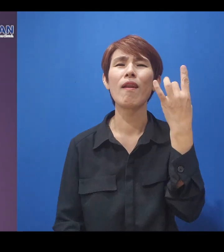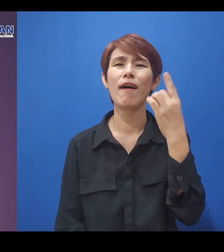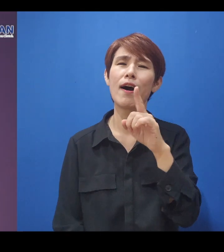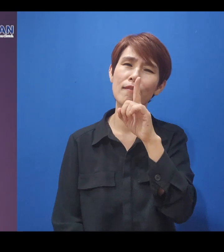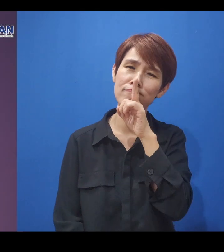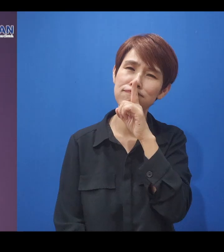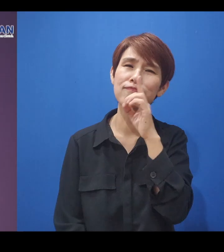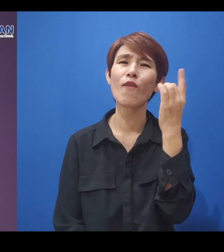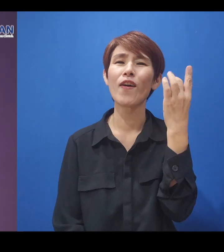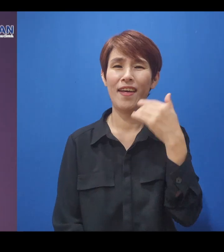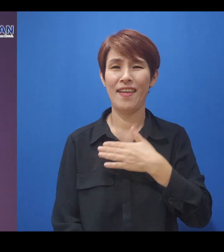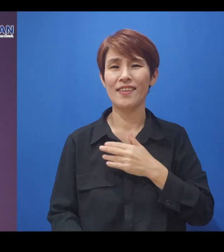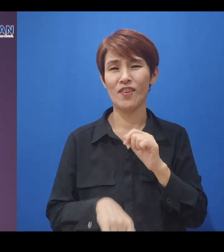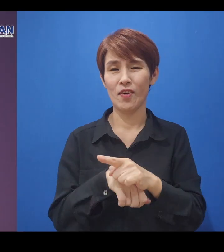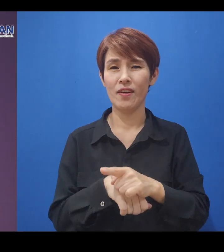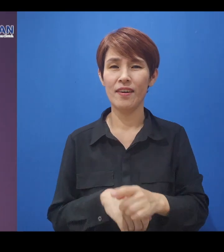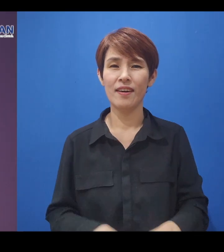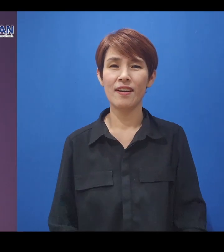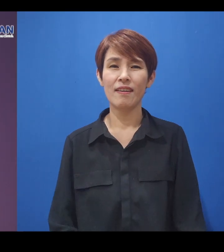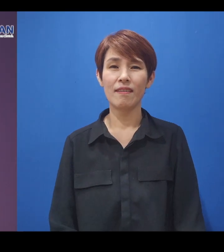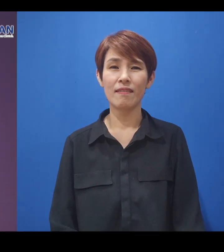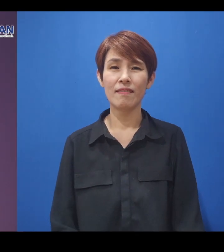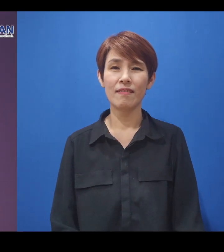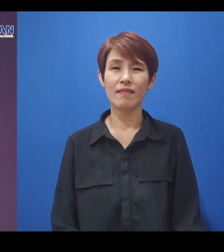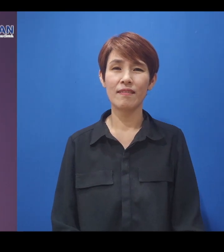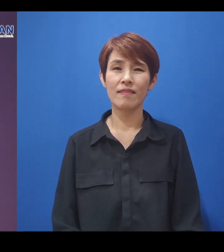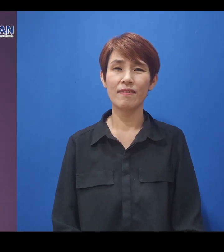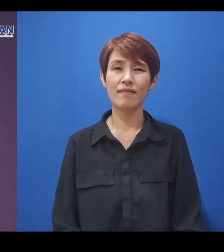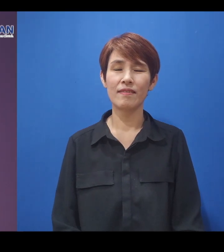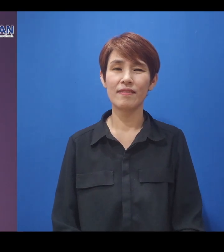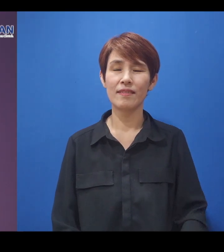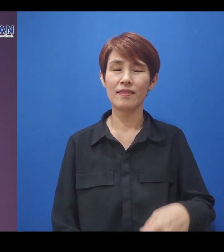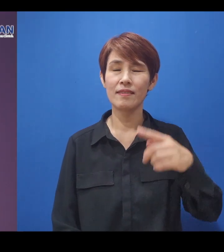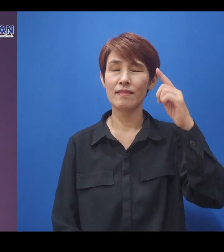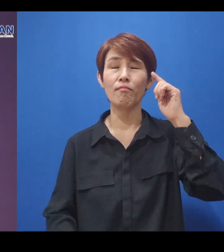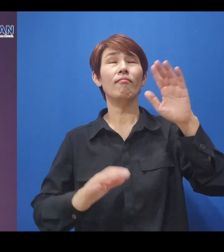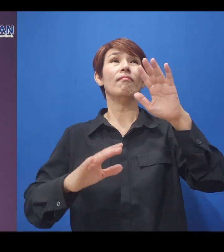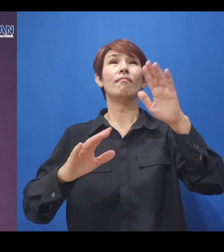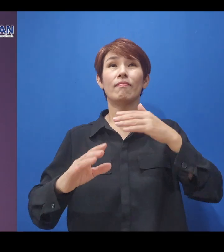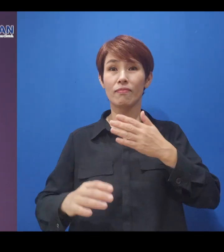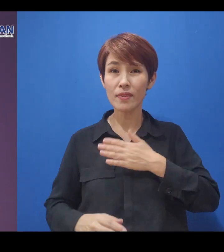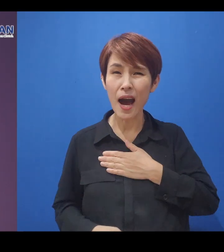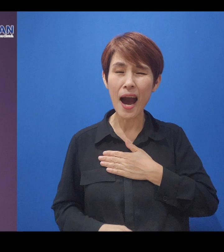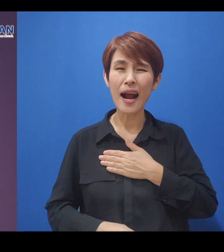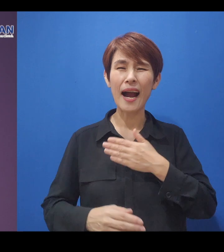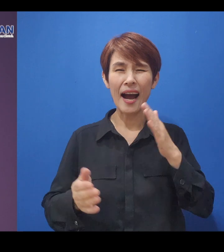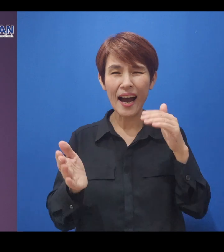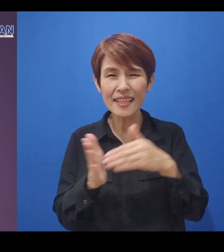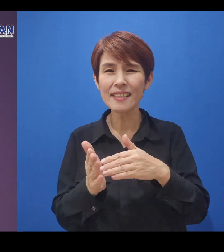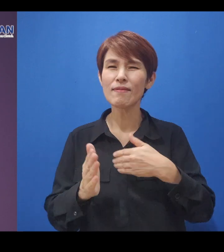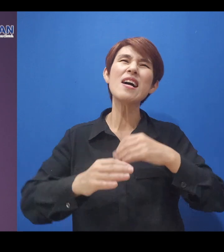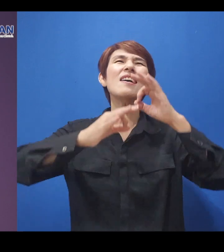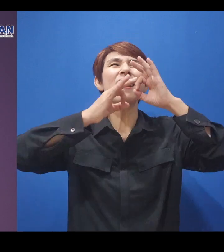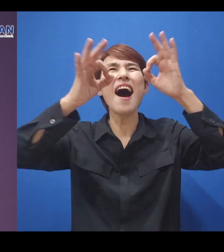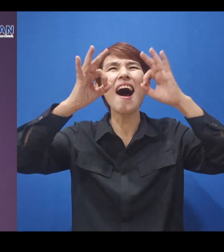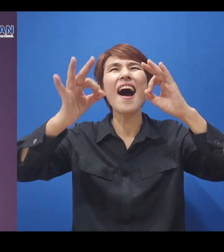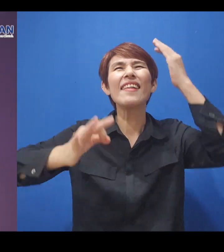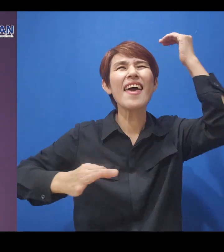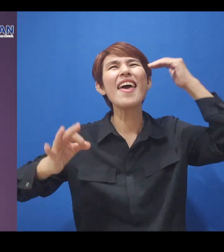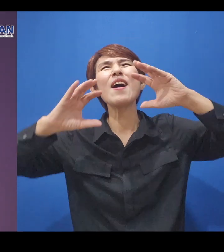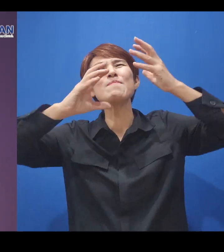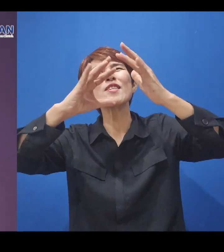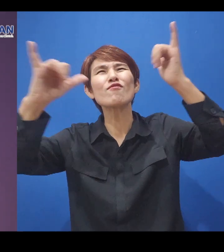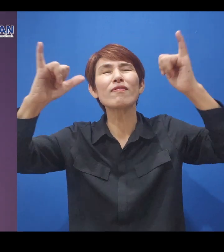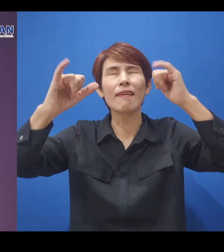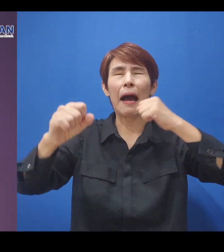있는 사람인데 정신 차리고 보니까 저도 막 소리 지르고 있더라고요. 대한민국하고. 정신이 나간 거죠.